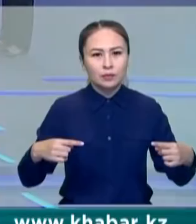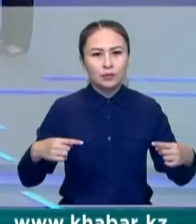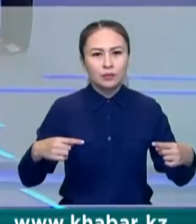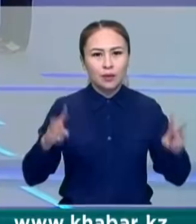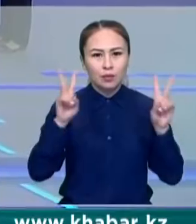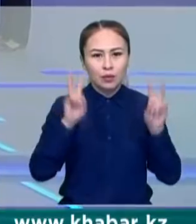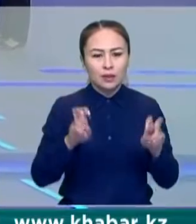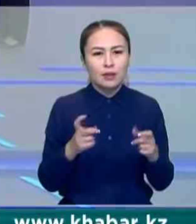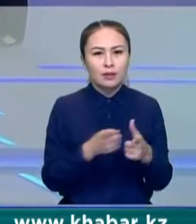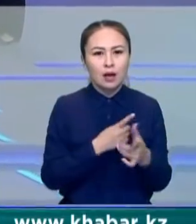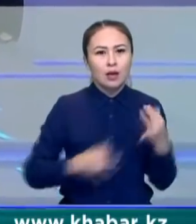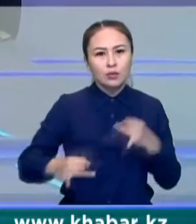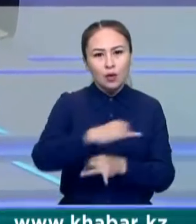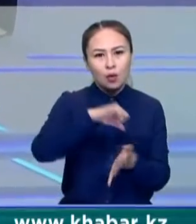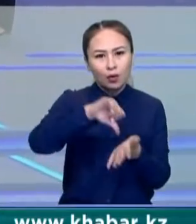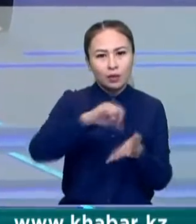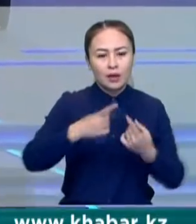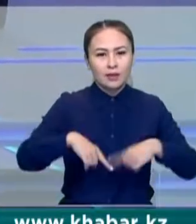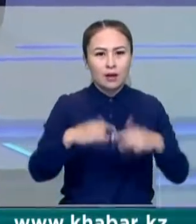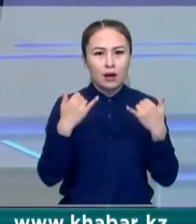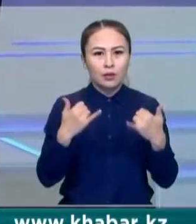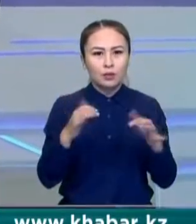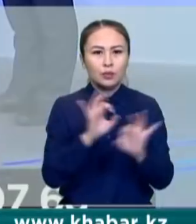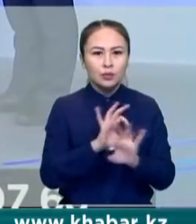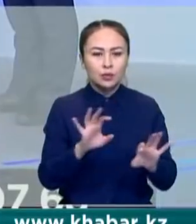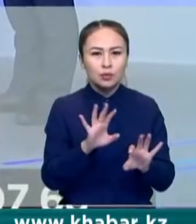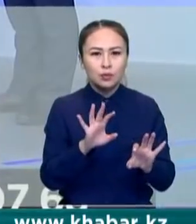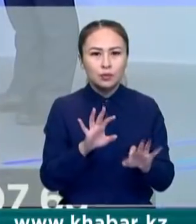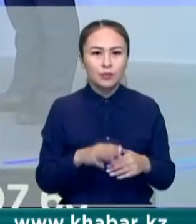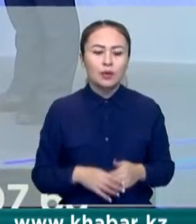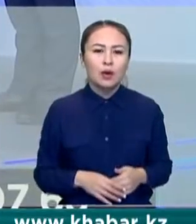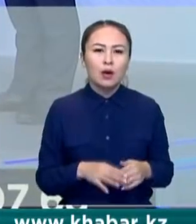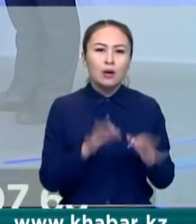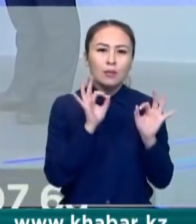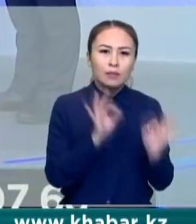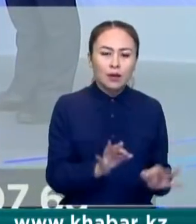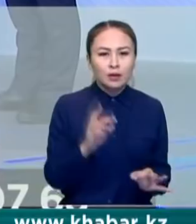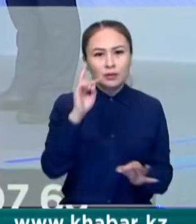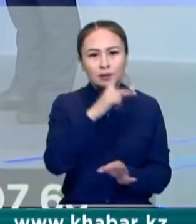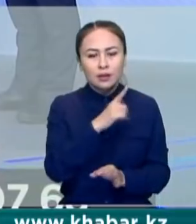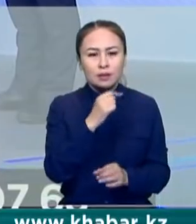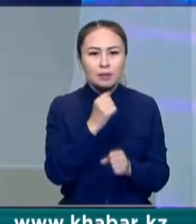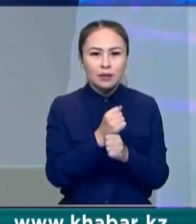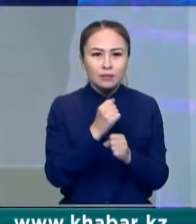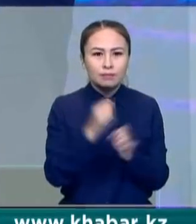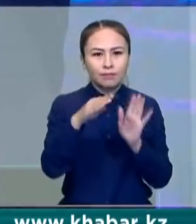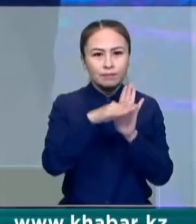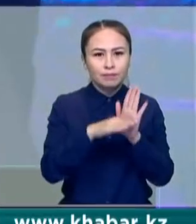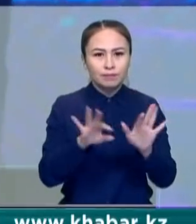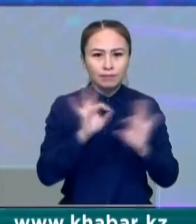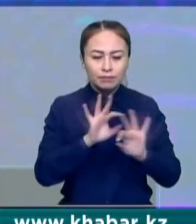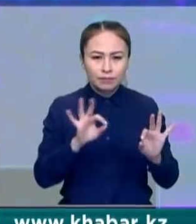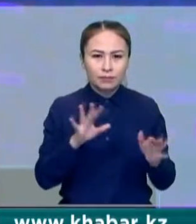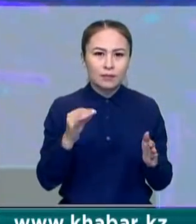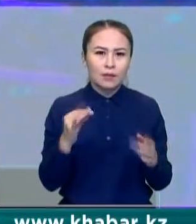санында осы тақырып ортаға салынды. Қатысушылар қоғамның қазіргі ағарту ісіндегі оң және тер тұстарды тізбектеп шықты.